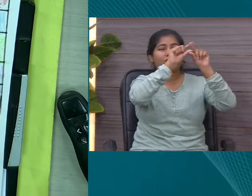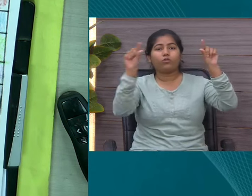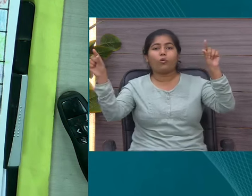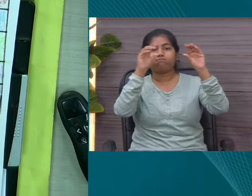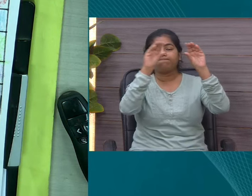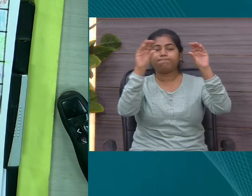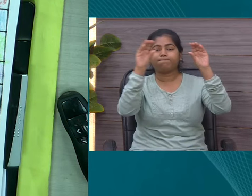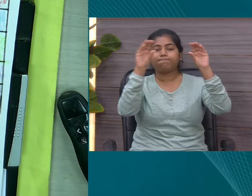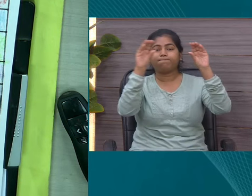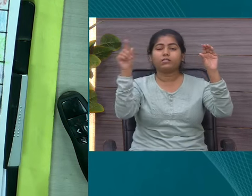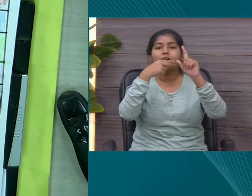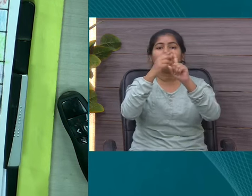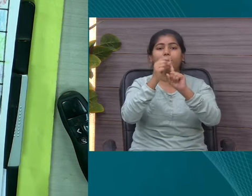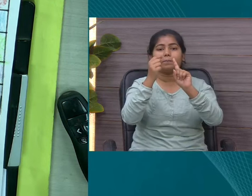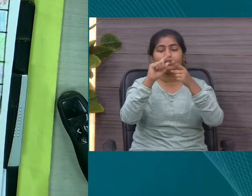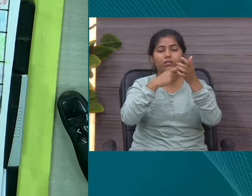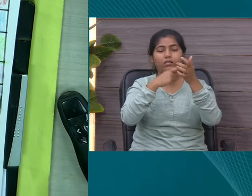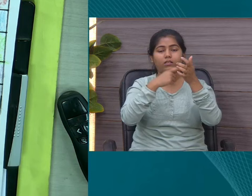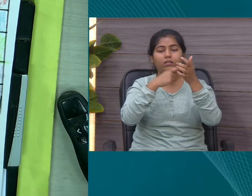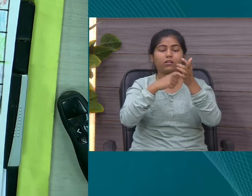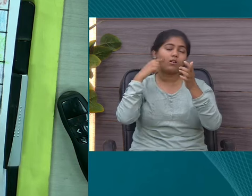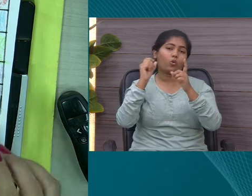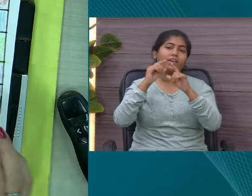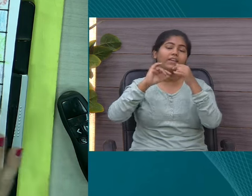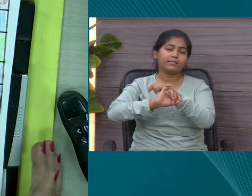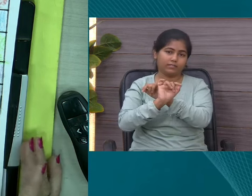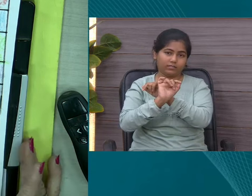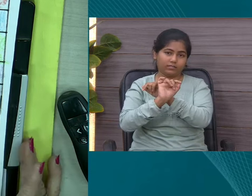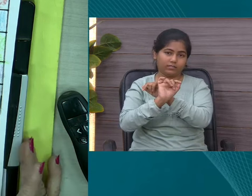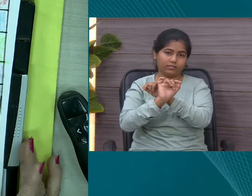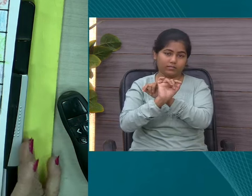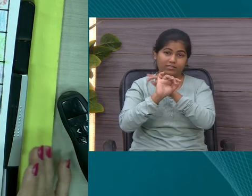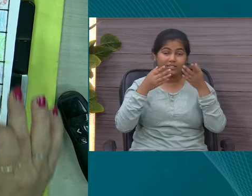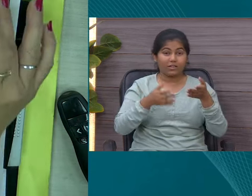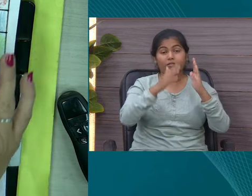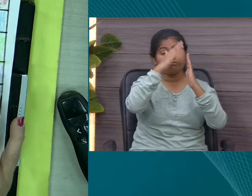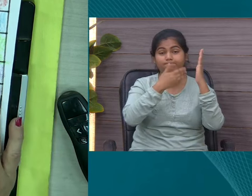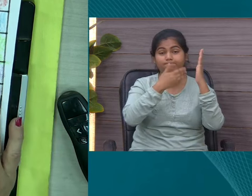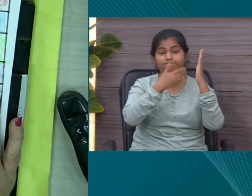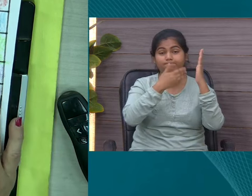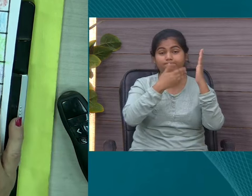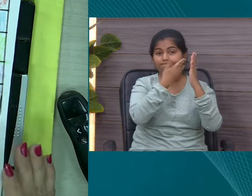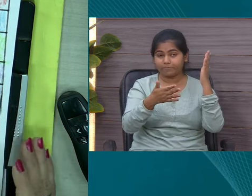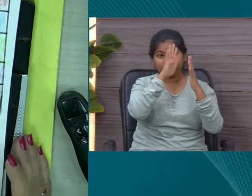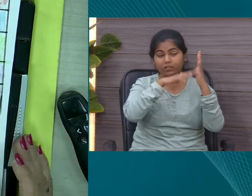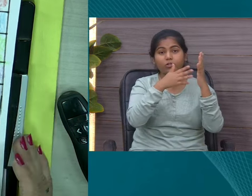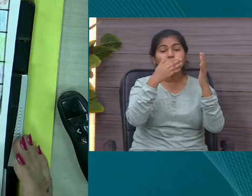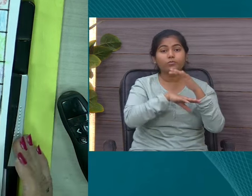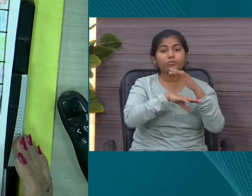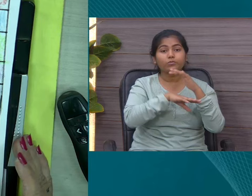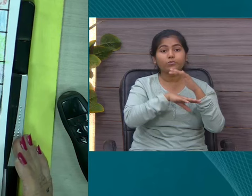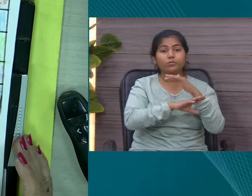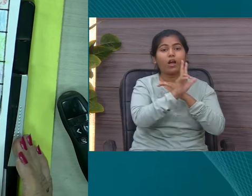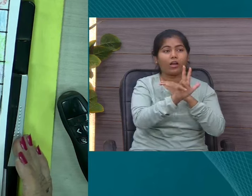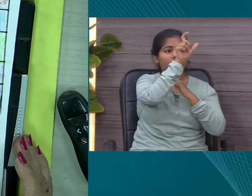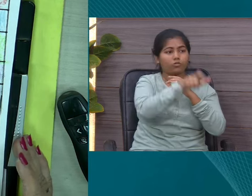उन्होंने नाम दिया पीरियड्स का ग्रुप्स एंड पीरियड्स तो यहाँ पर उन्होंने उनका जो टेबल था उसमें 8 ग्रुप्स थे